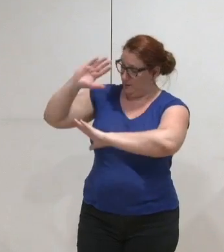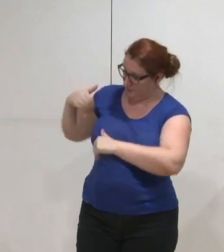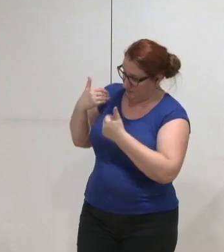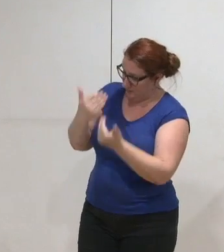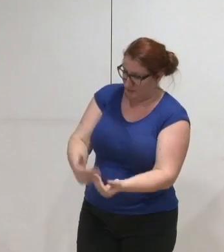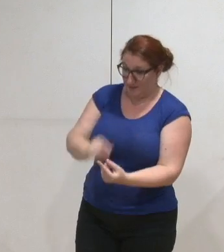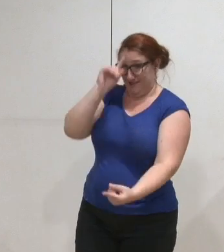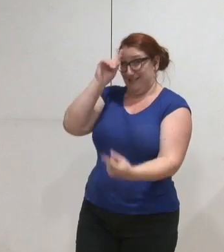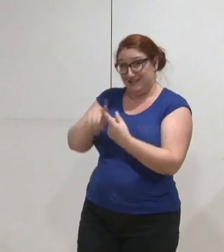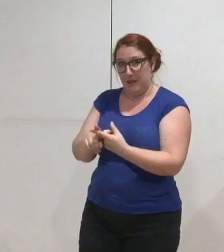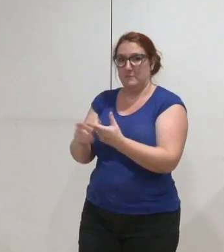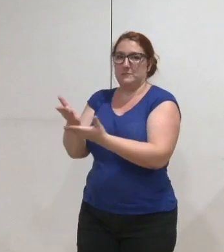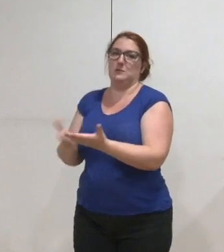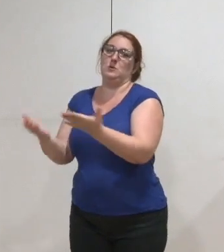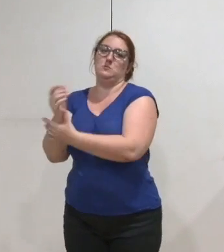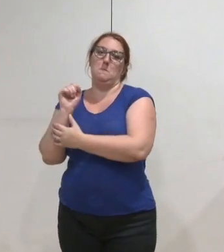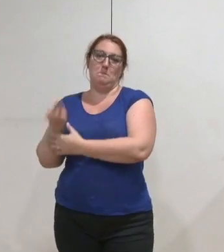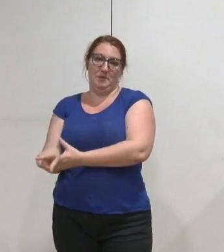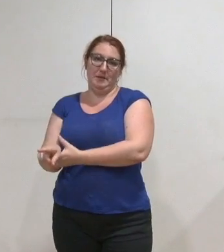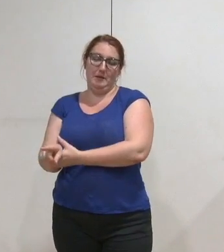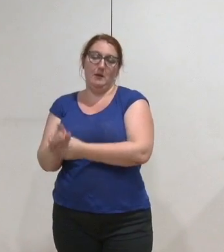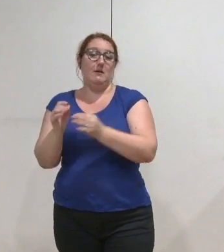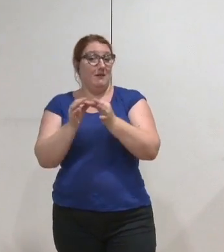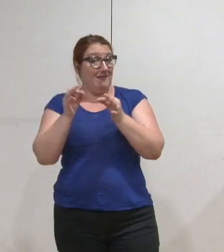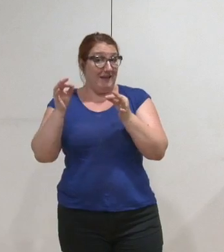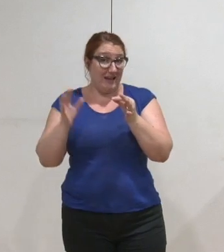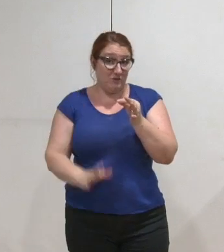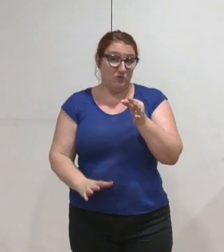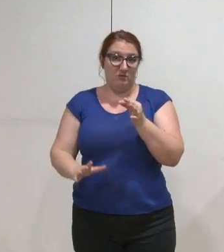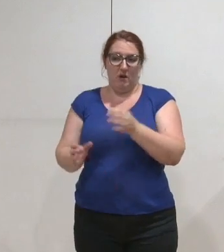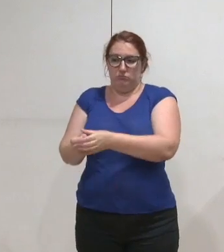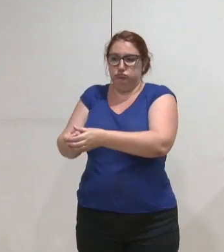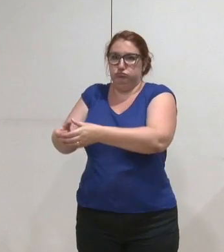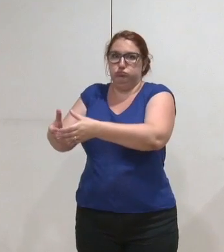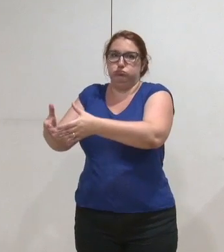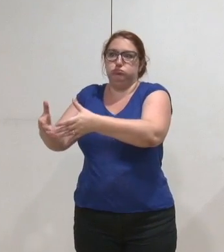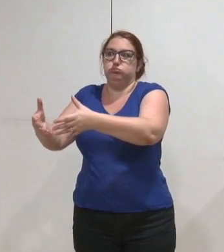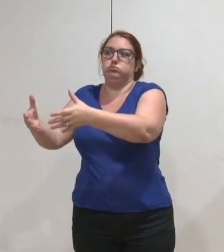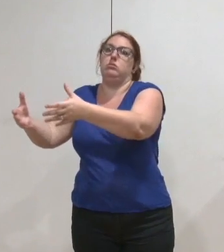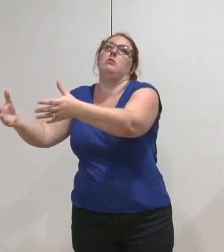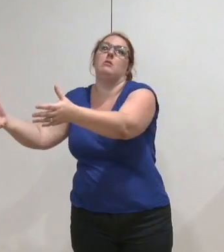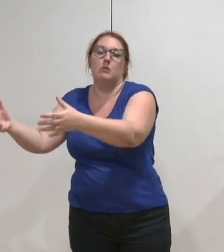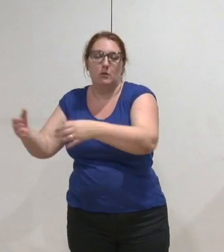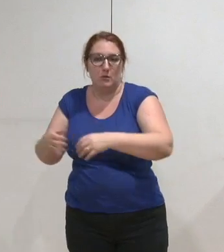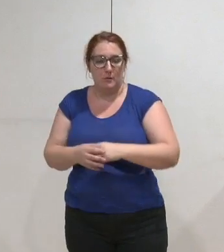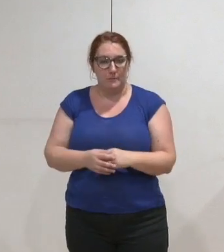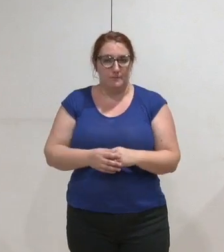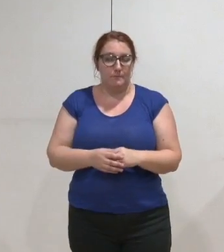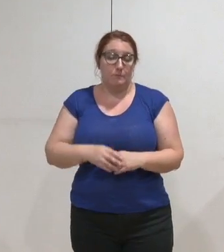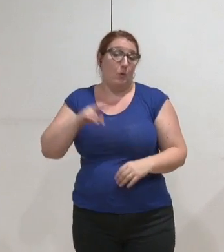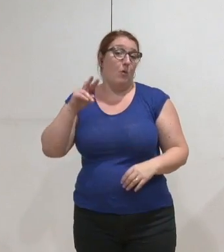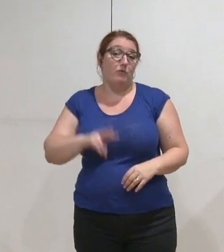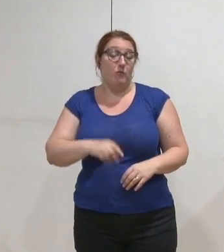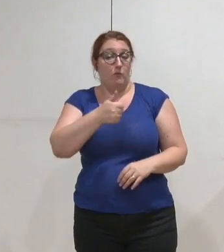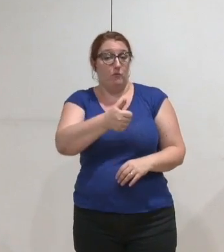a conduit au développement de ce bidang et que au fond vous avez été